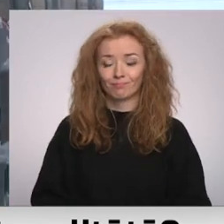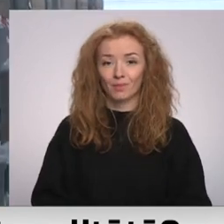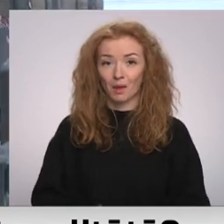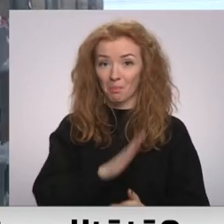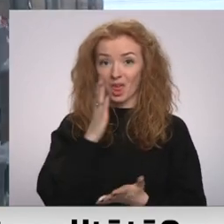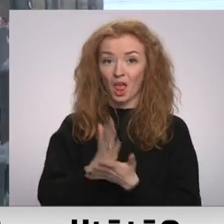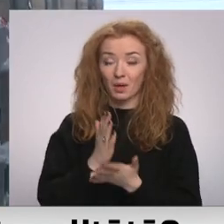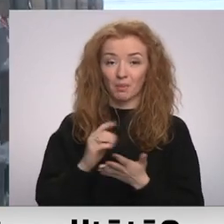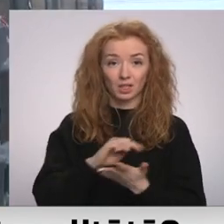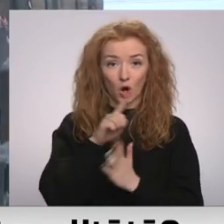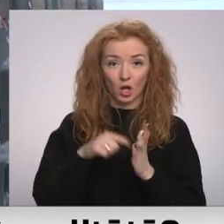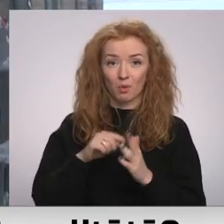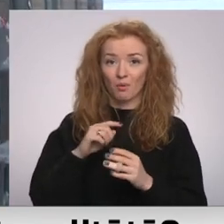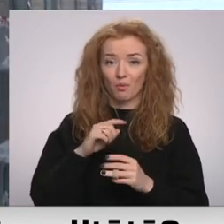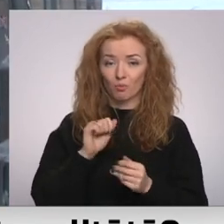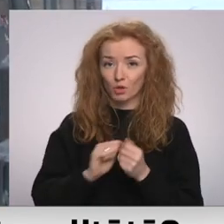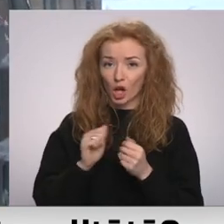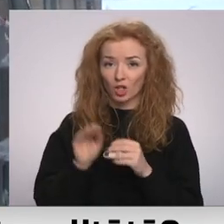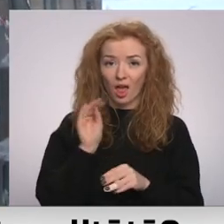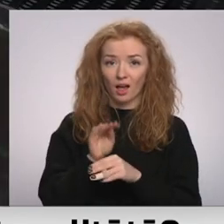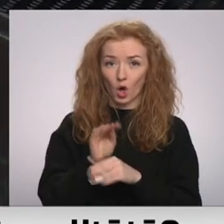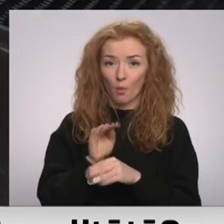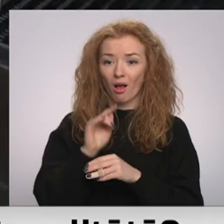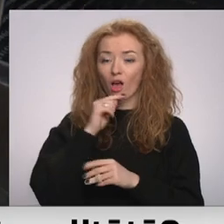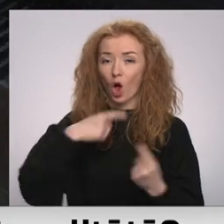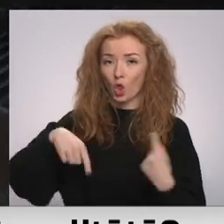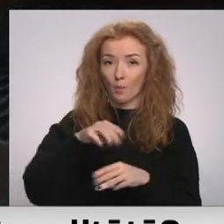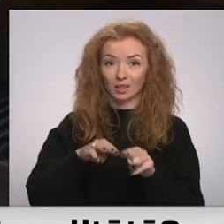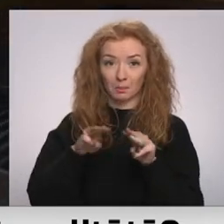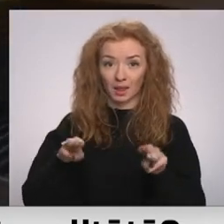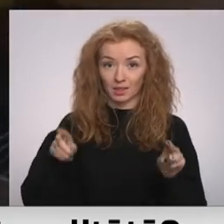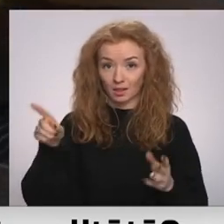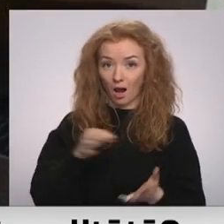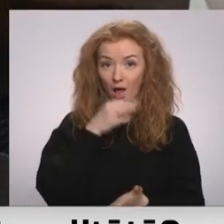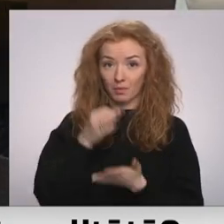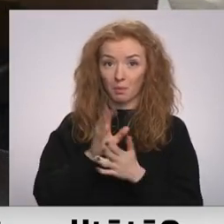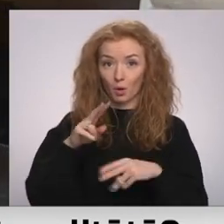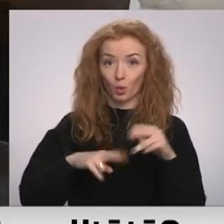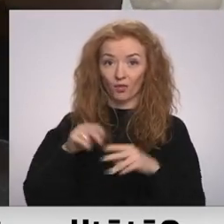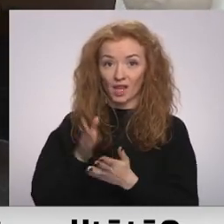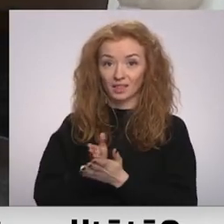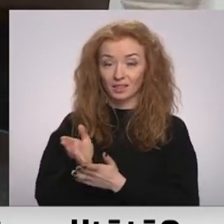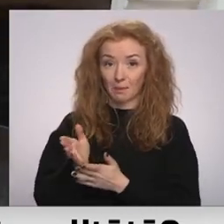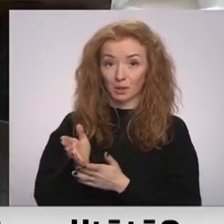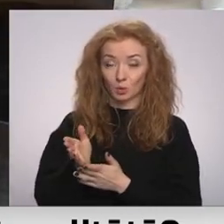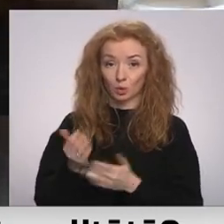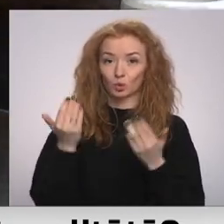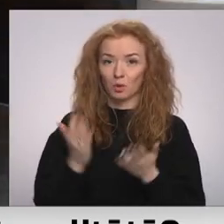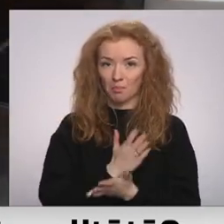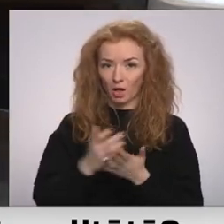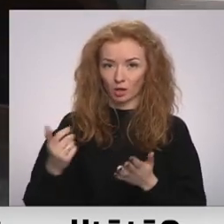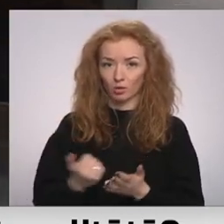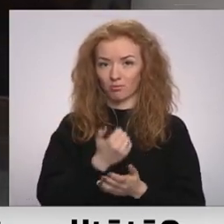Pieejamības jautājumos bieži kritizētajā ekonomikas ministrijā, kas atbild par būvniecības nozari, šogad beidzot uzstādīts